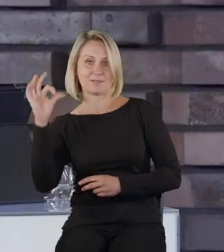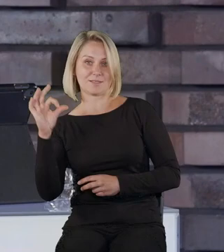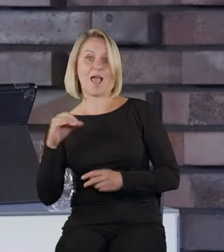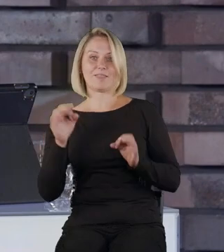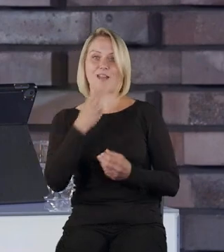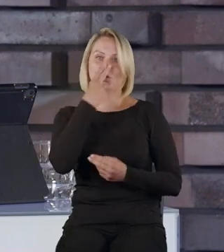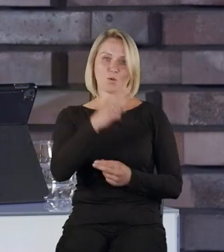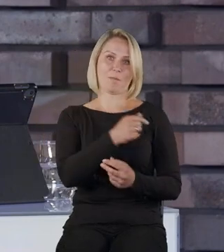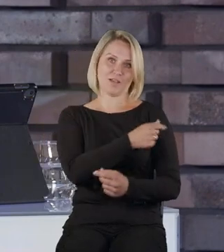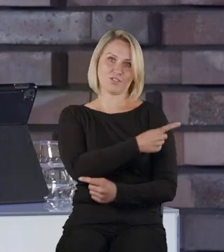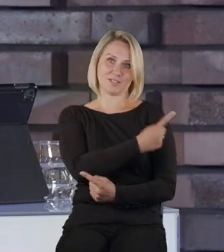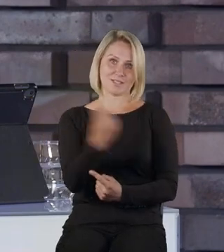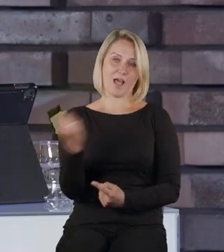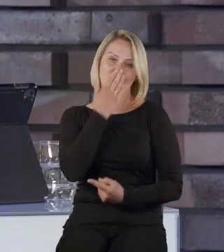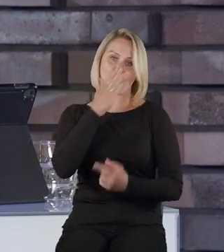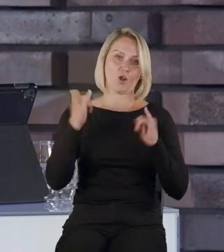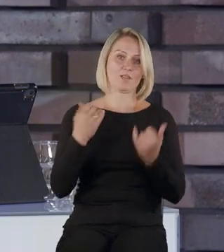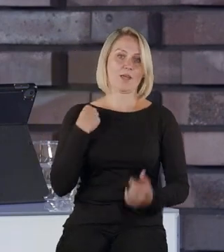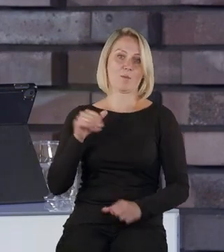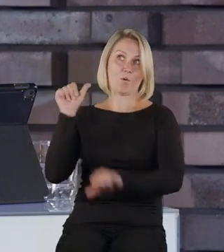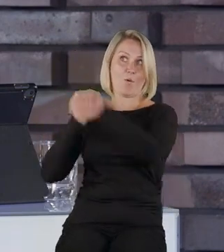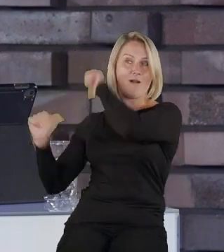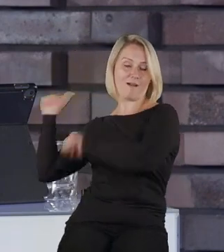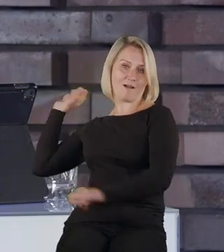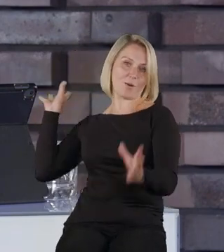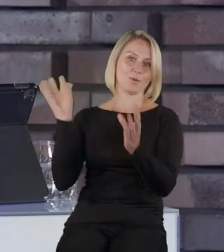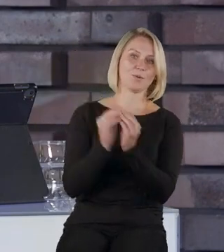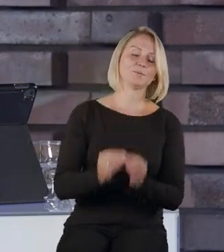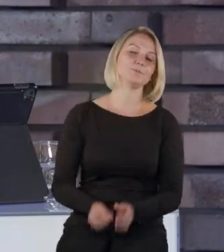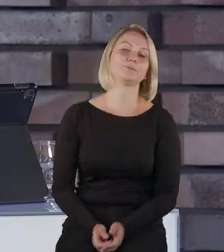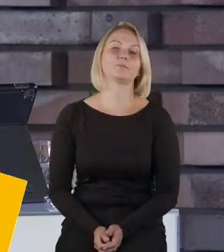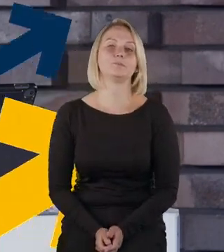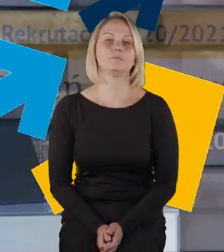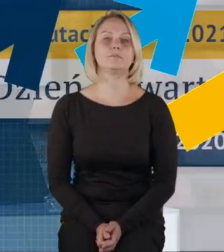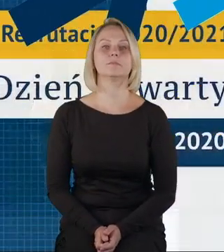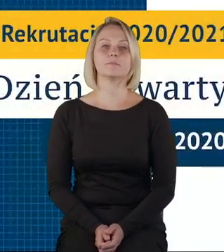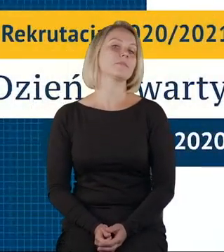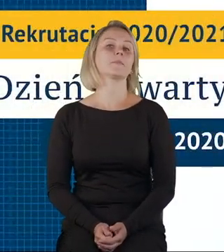teraz zobaczcie sami, jak wyglądało to w ubiegłych latach.